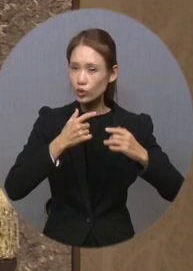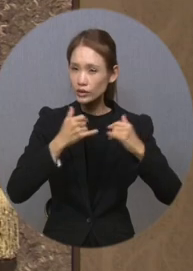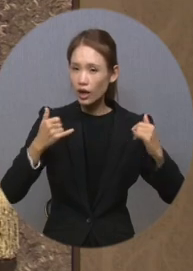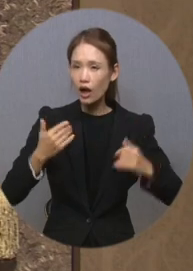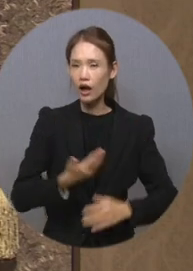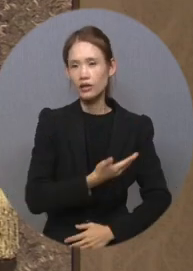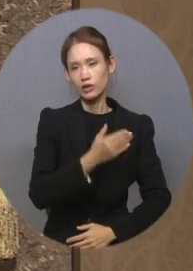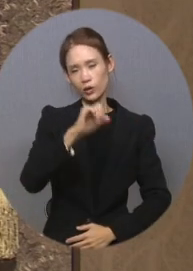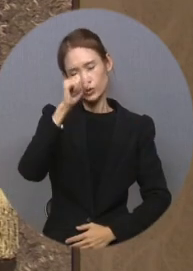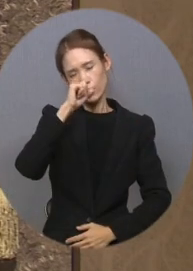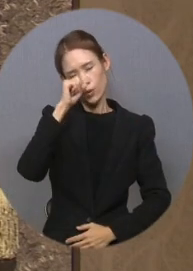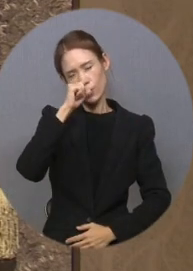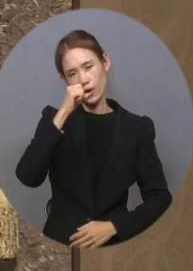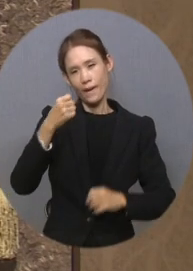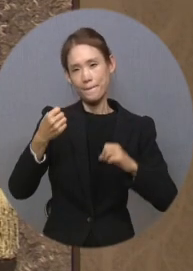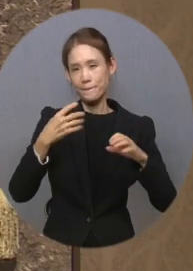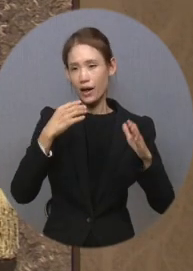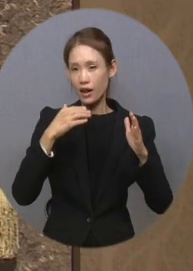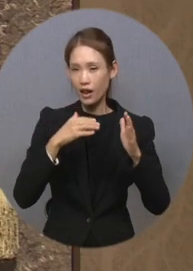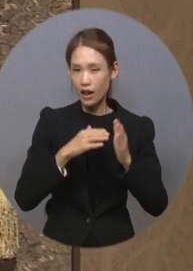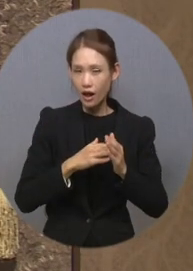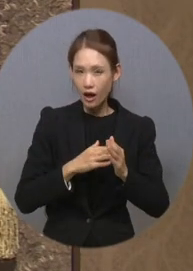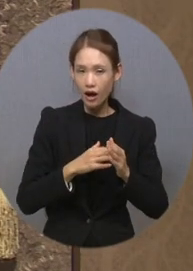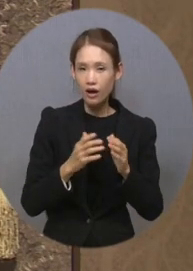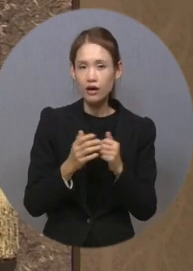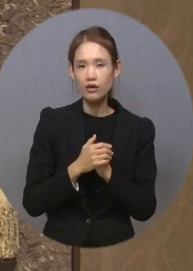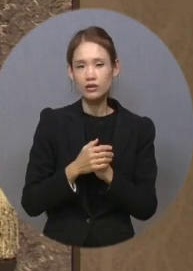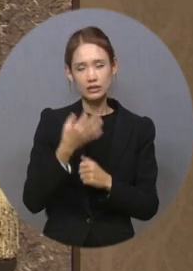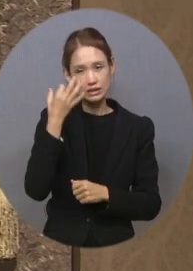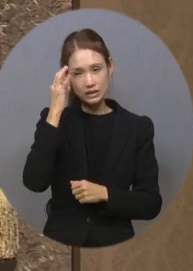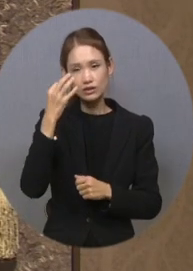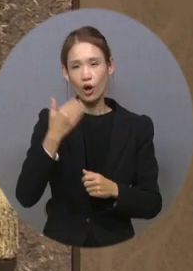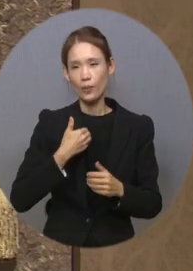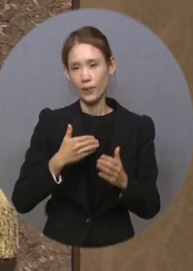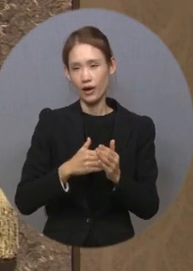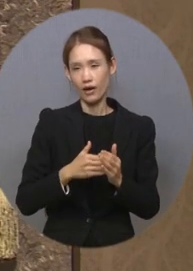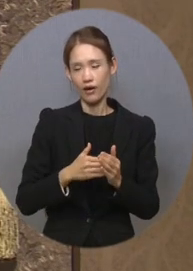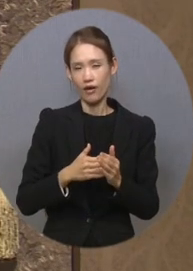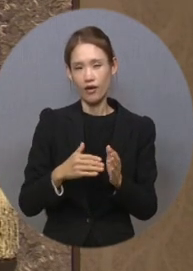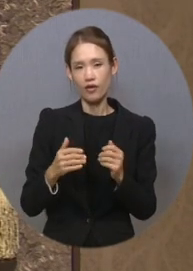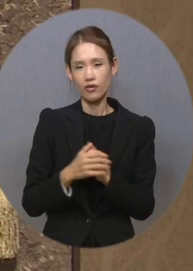굉장히 좋아하시고 네. 인정감을 갖고 있고 또 하나가 이제